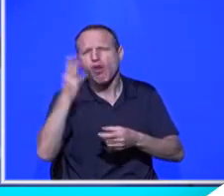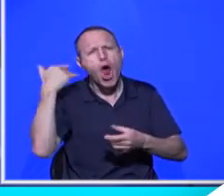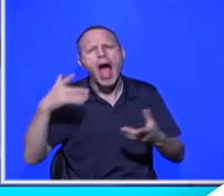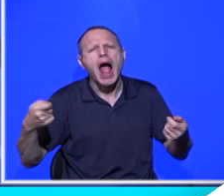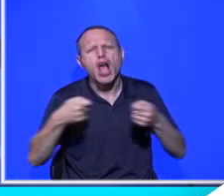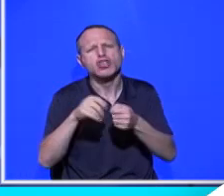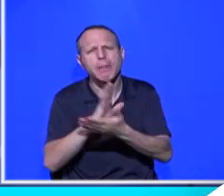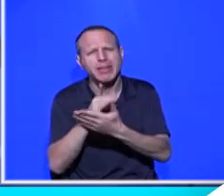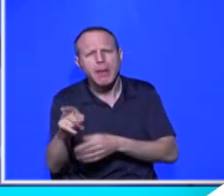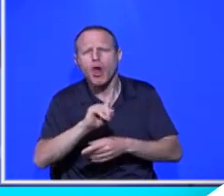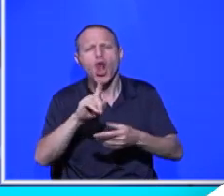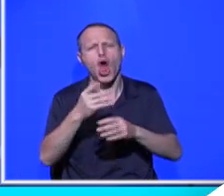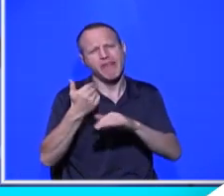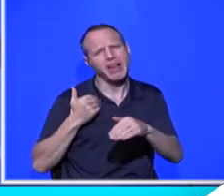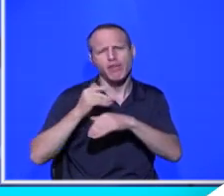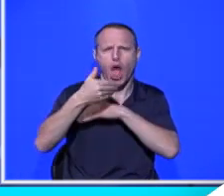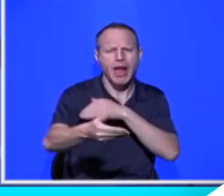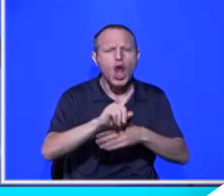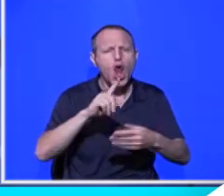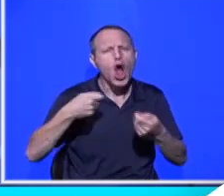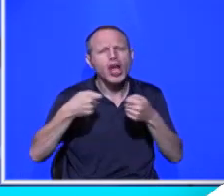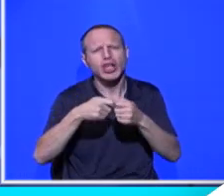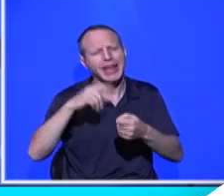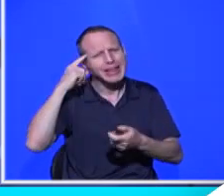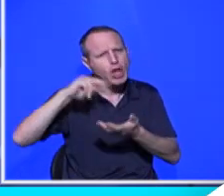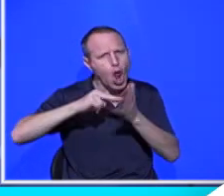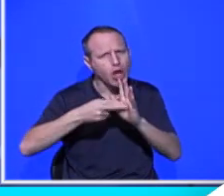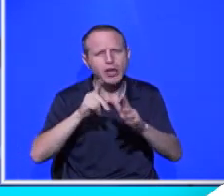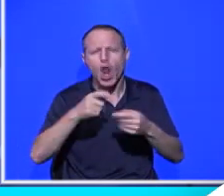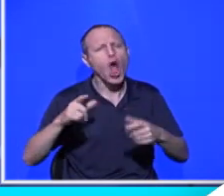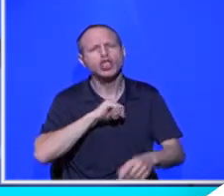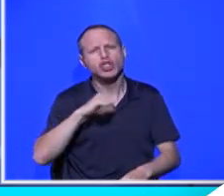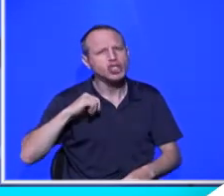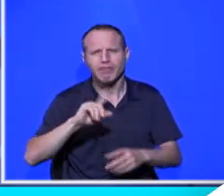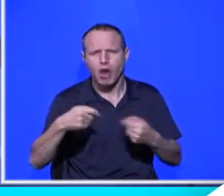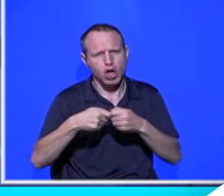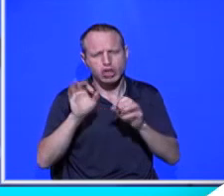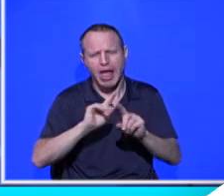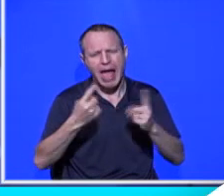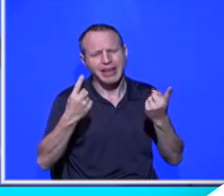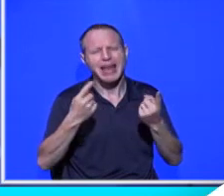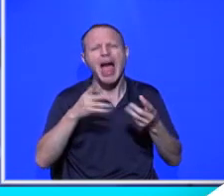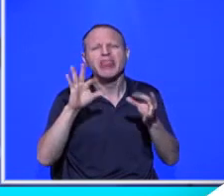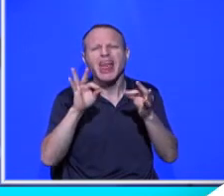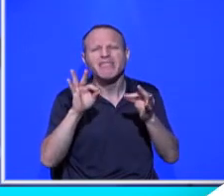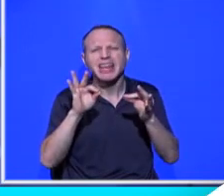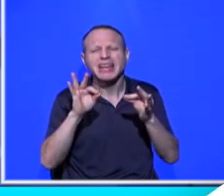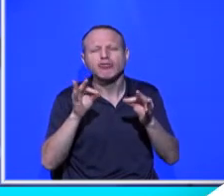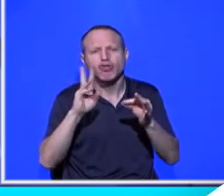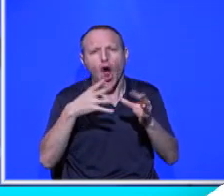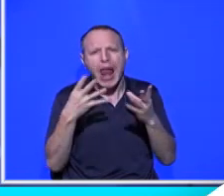ולא אחרי, לא קשר אידיאולוגי, לא קשר אישי ולא קשר אחר. לכן הדבק שהיה יכול להחזיק אותם, זה רק דבק